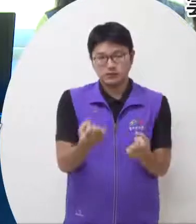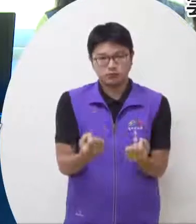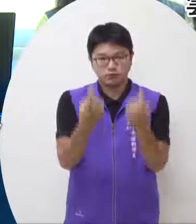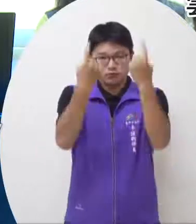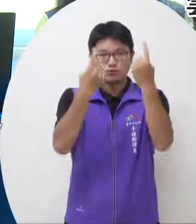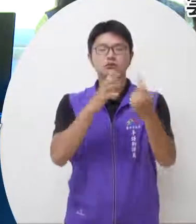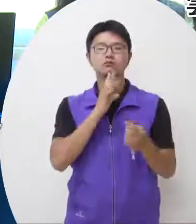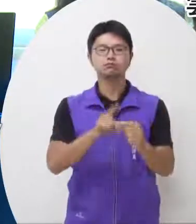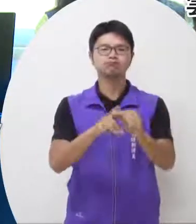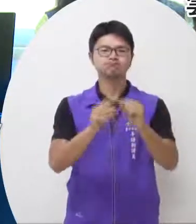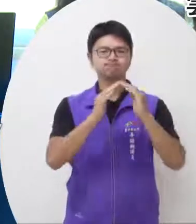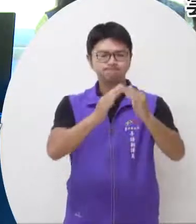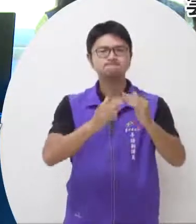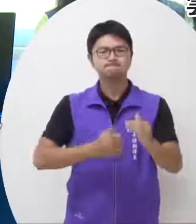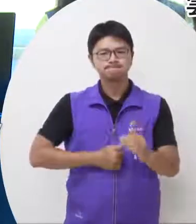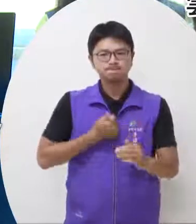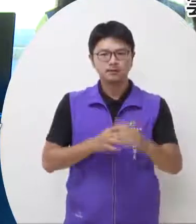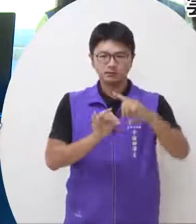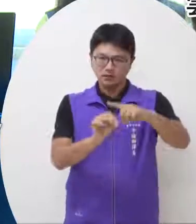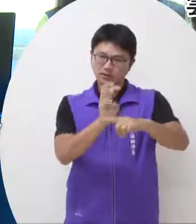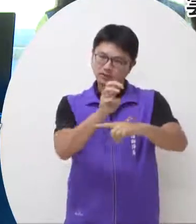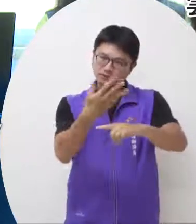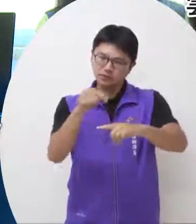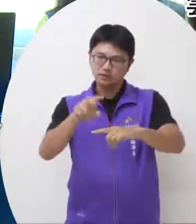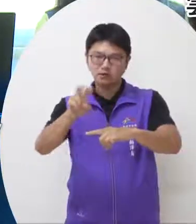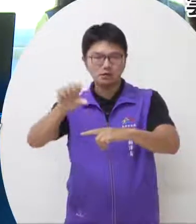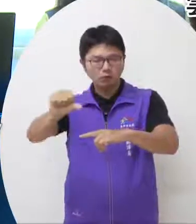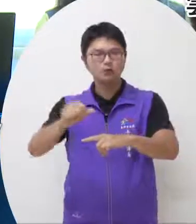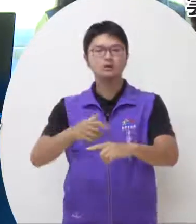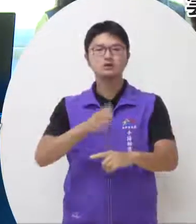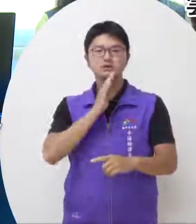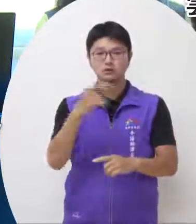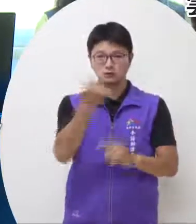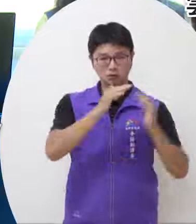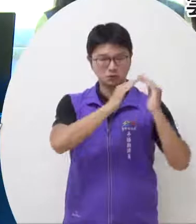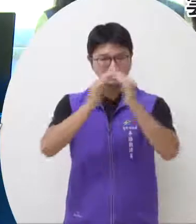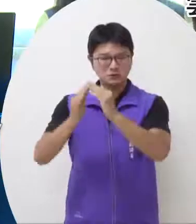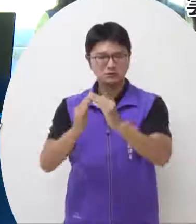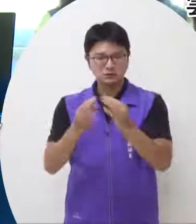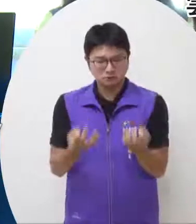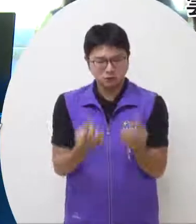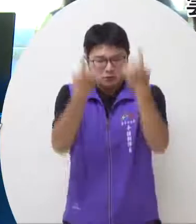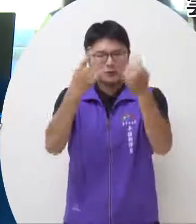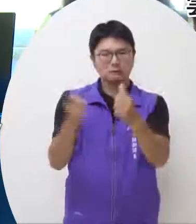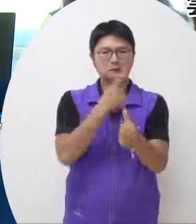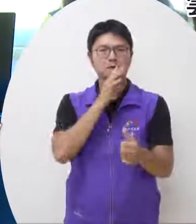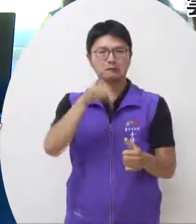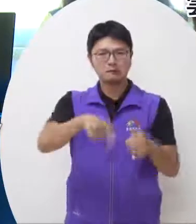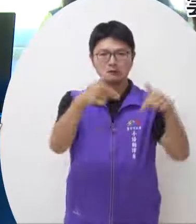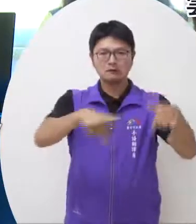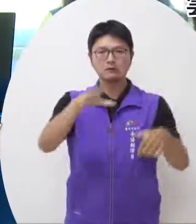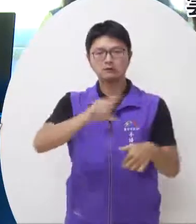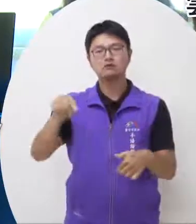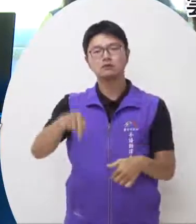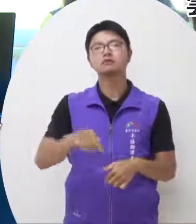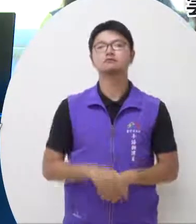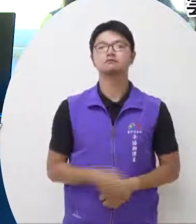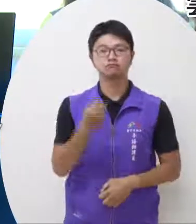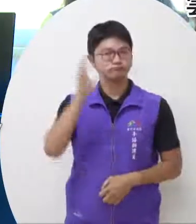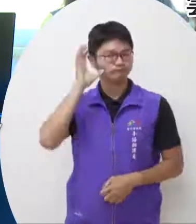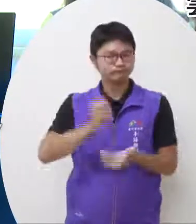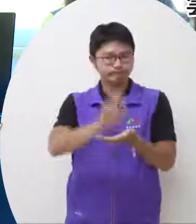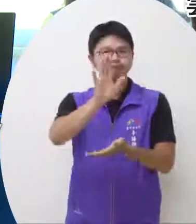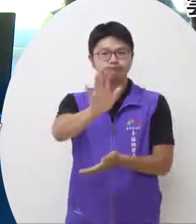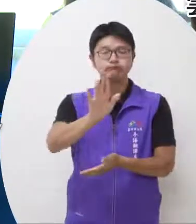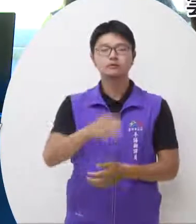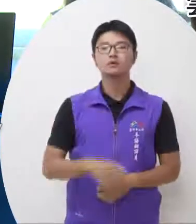边真的调涨了38.25%，是六都涨最多的那这是一个新闻报道那所以